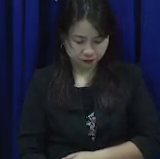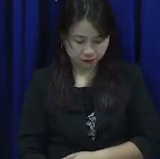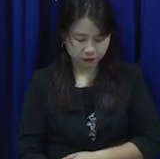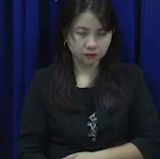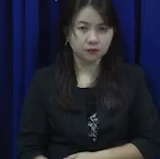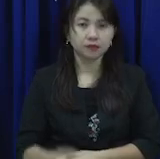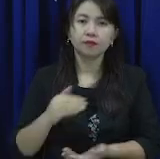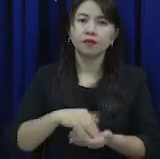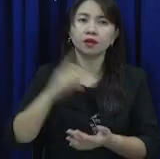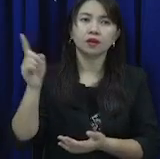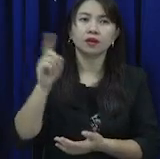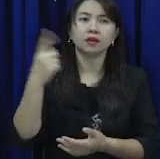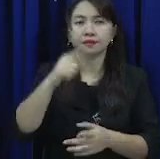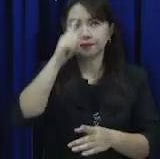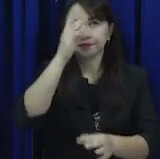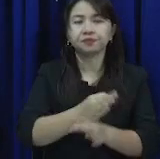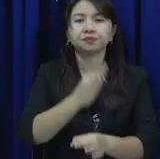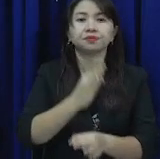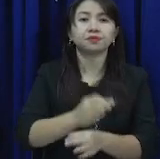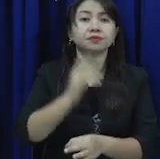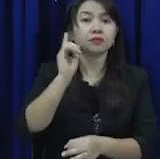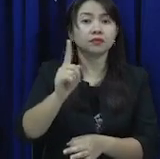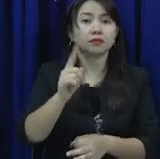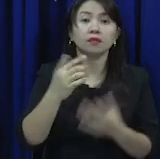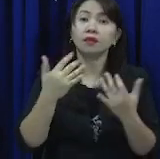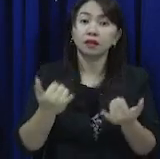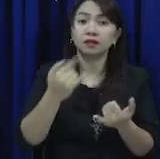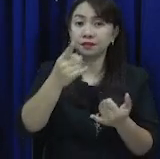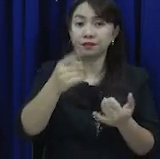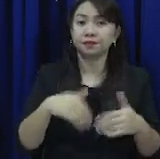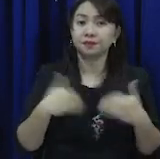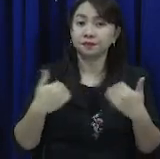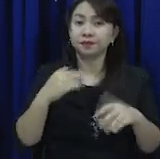only the faithful ones sabi young people Nasan ka